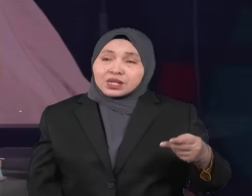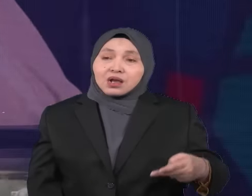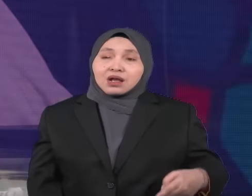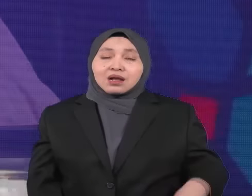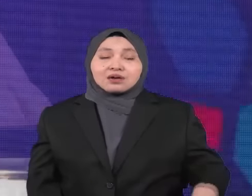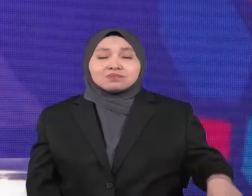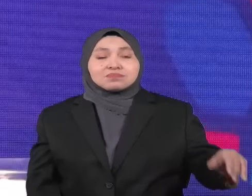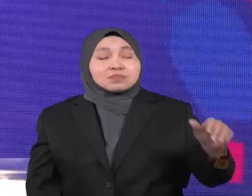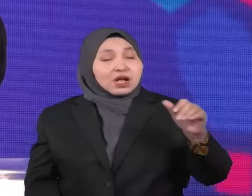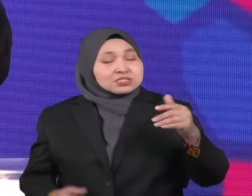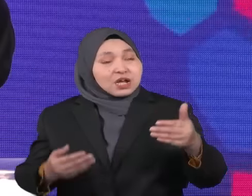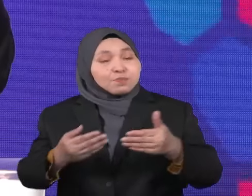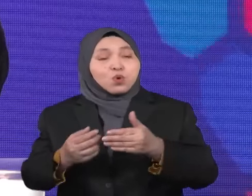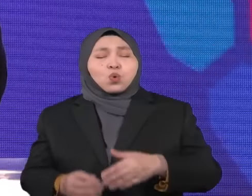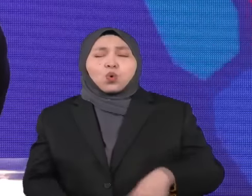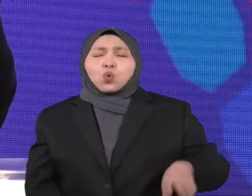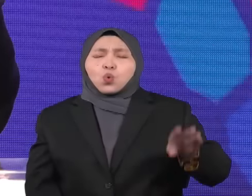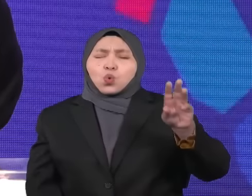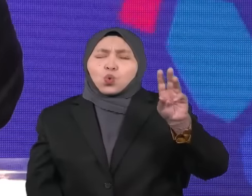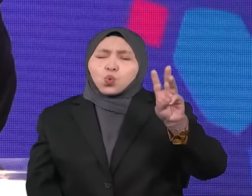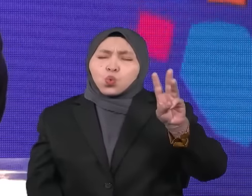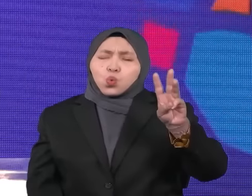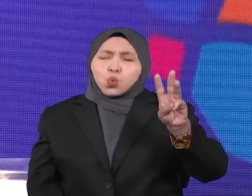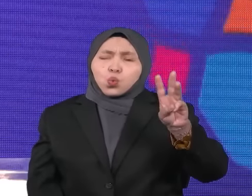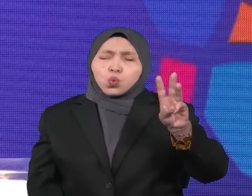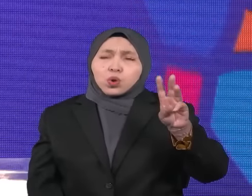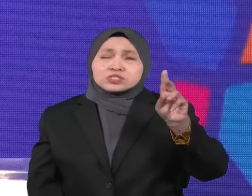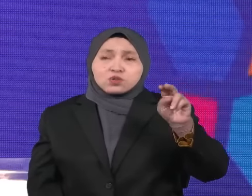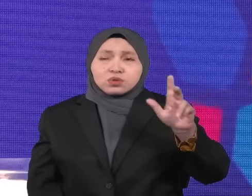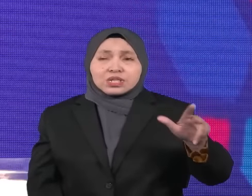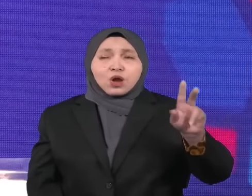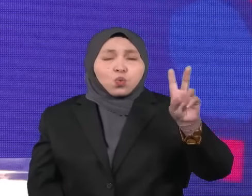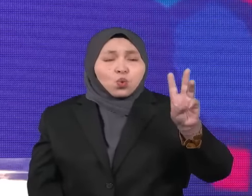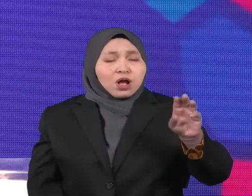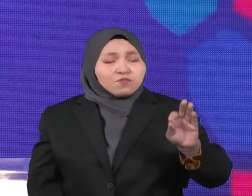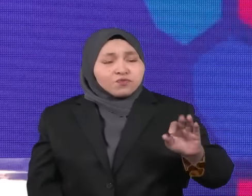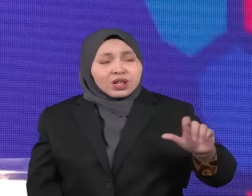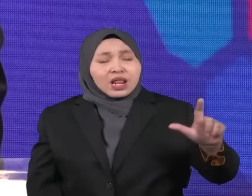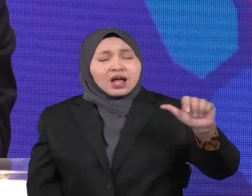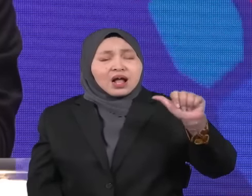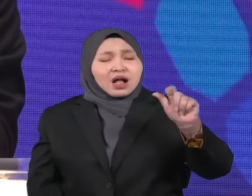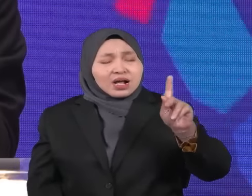Aywah, bagus. Sambung. Wa fil. Satu, dua, tiga. Wa fil